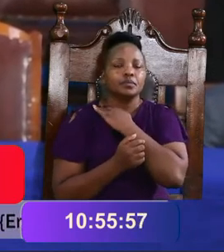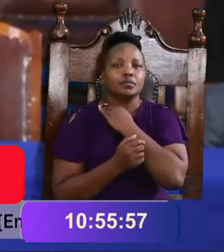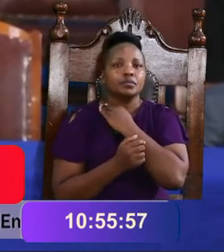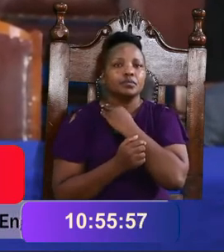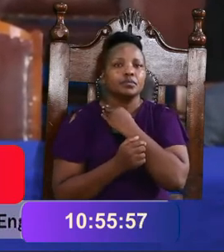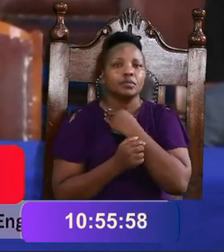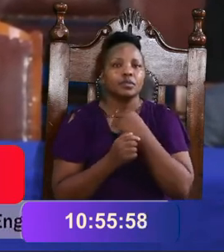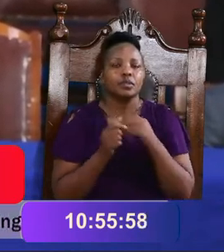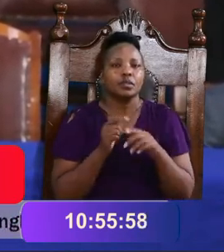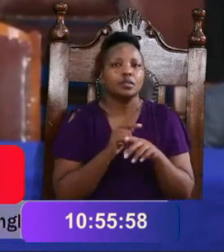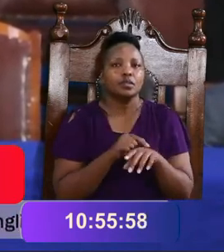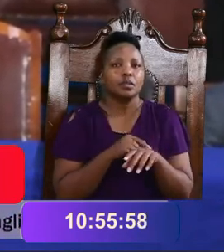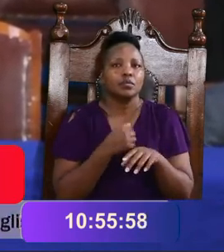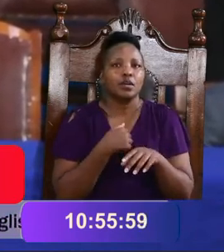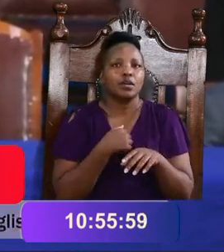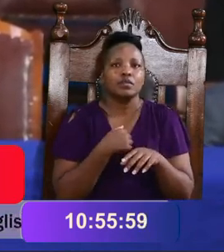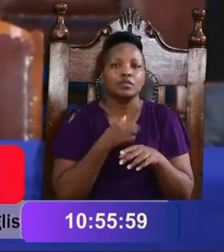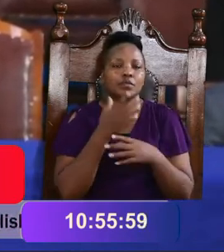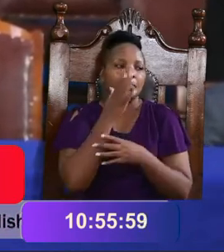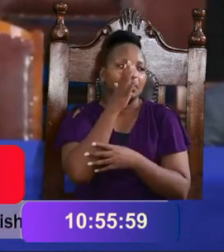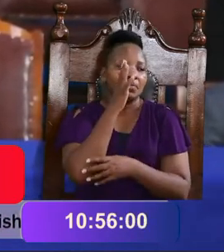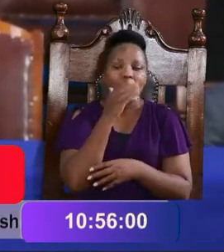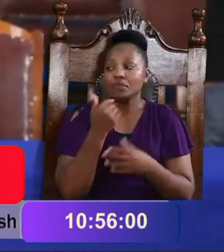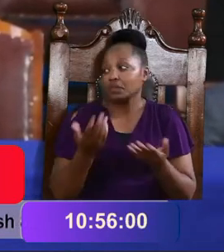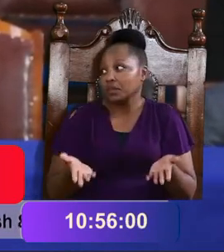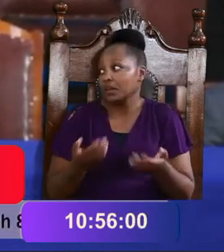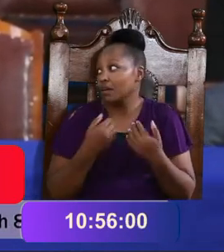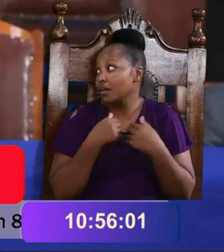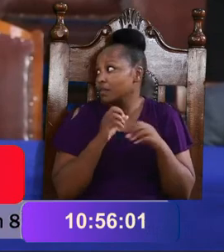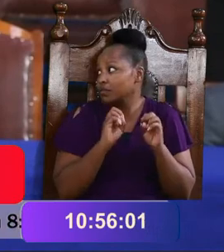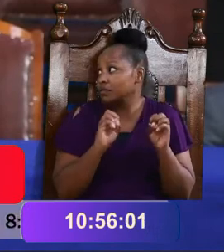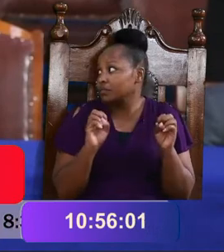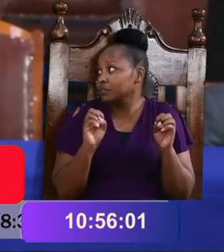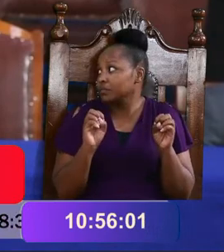kuna wakati ilikuwa inawekwa chairman sijui ulifanya nini.